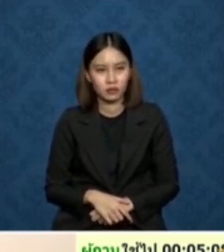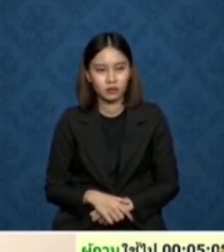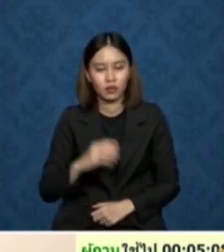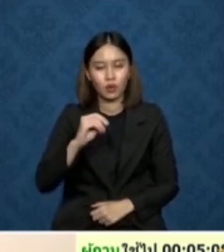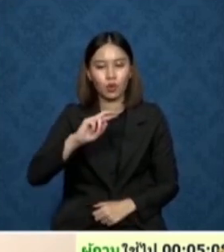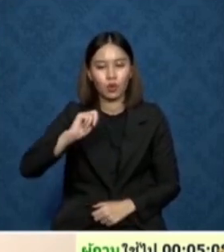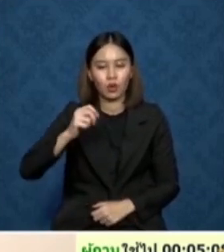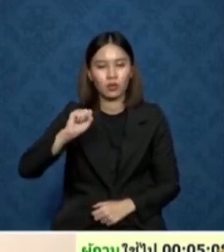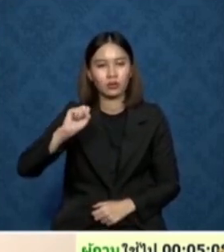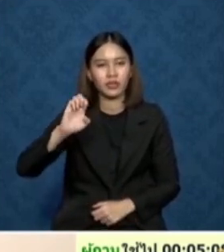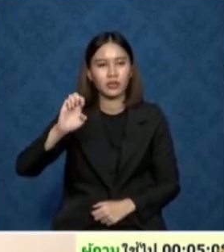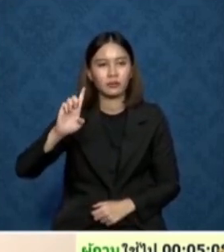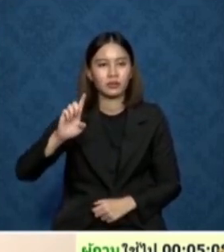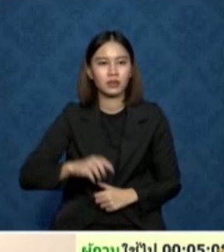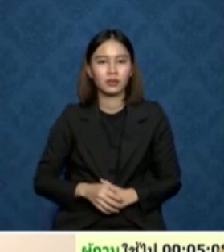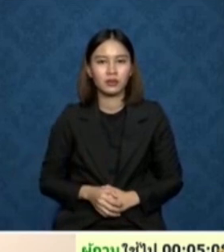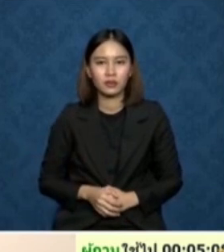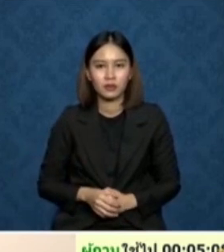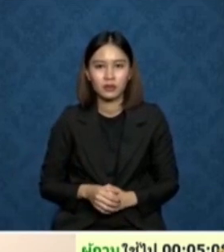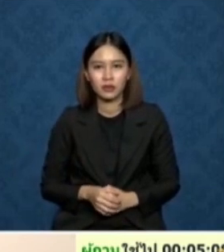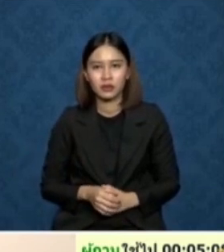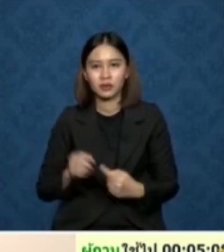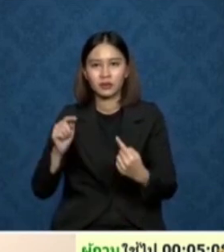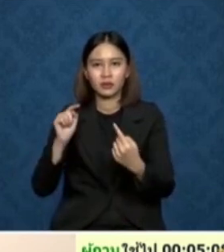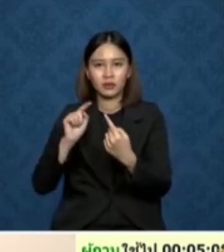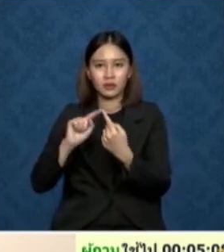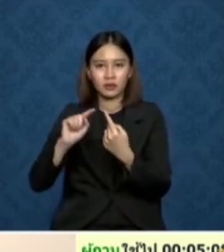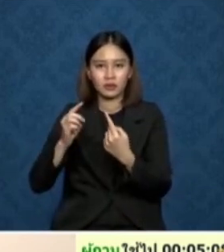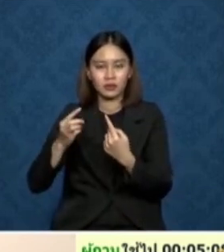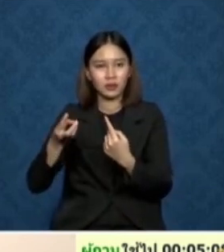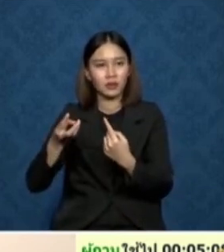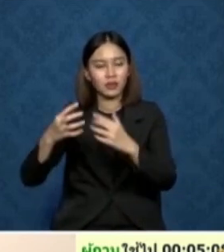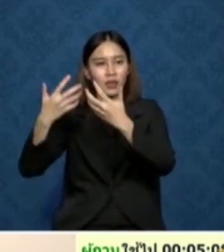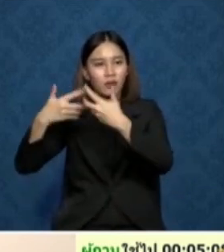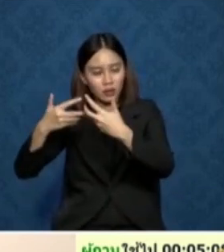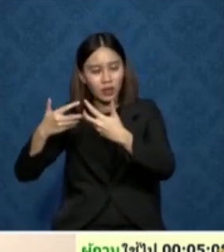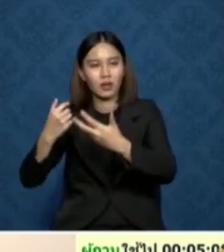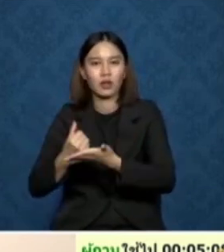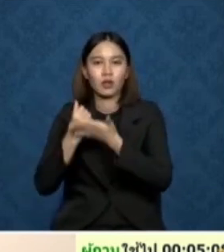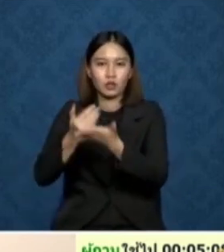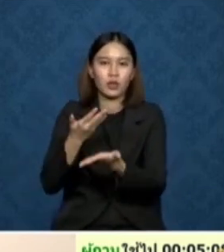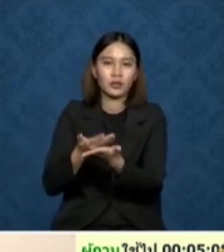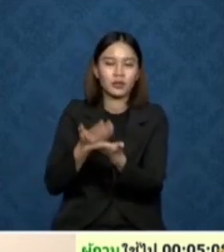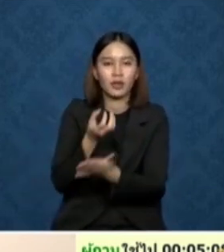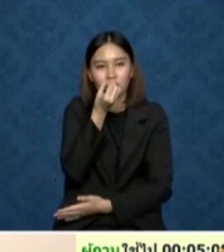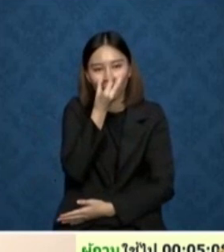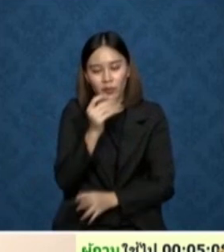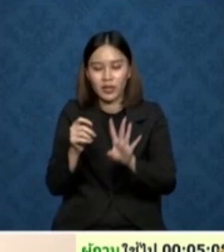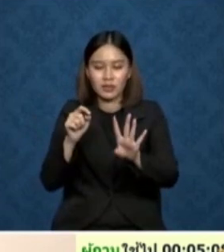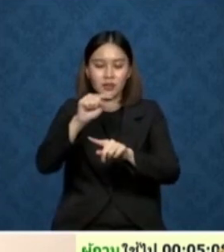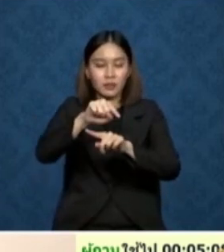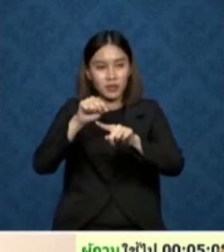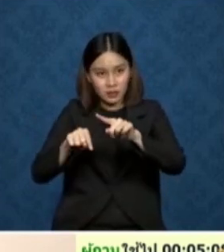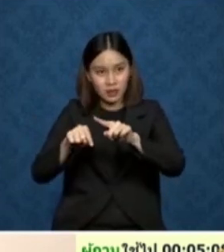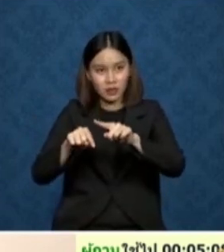สามารถมีเน่นไขในการเก็บสตอคสิฐคาเหล่านี้ได้เราก็ช่วย้าดอกเบี้ย นะครับ 4%